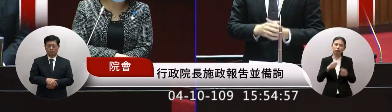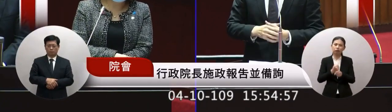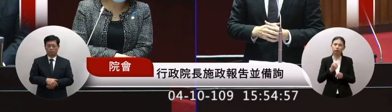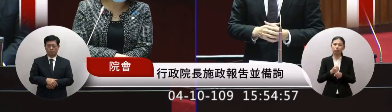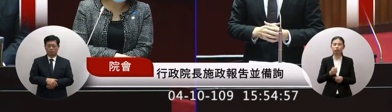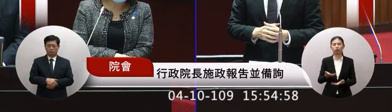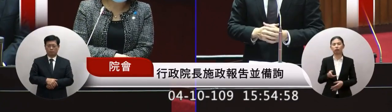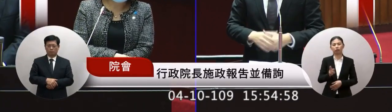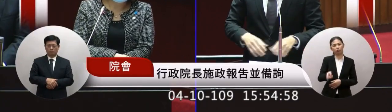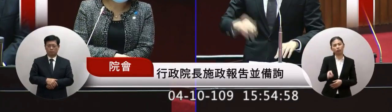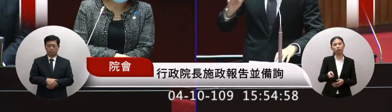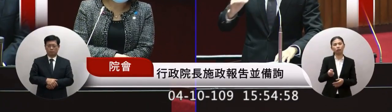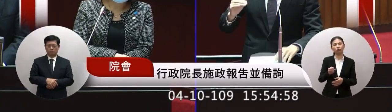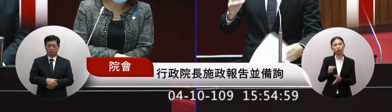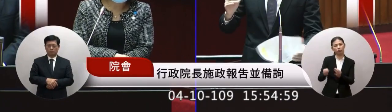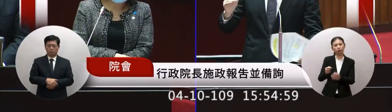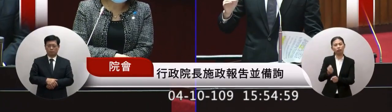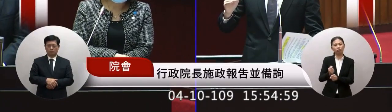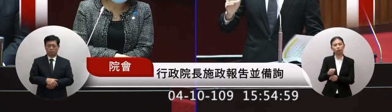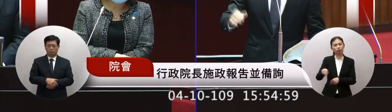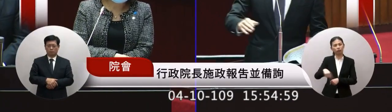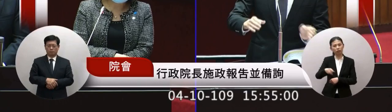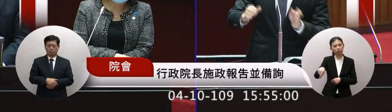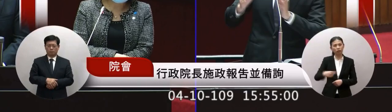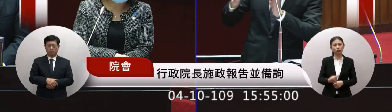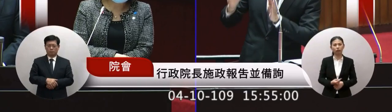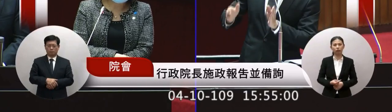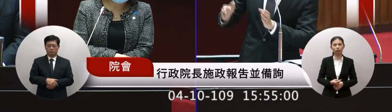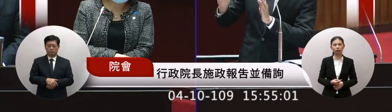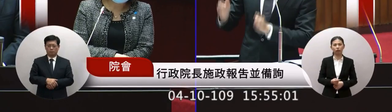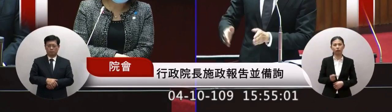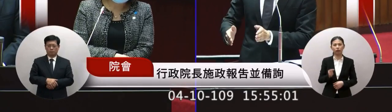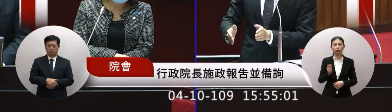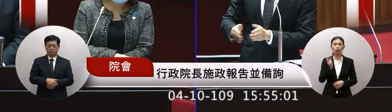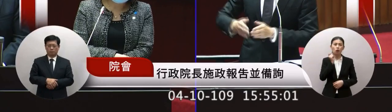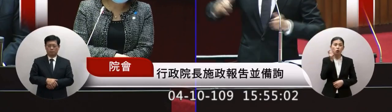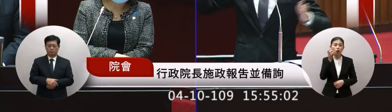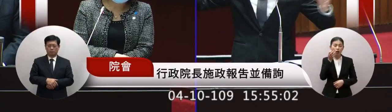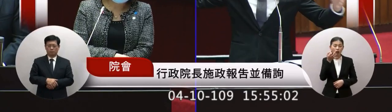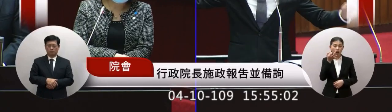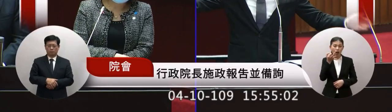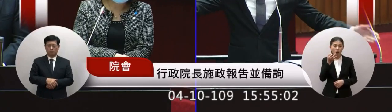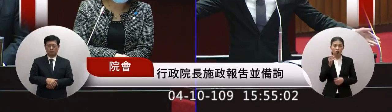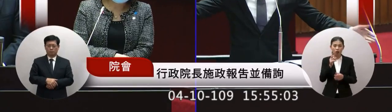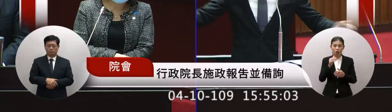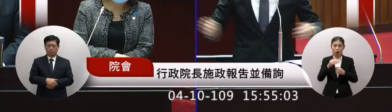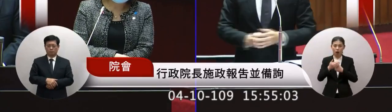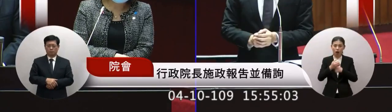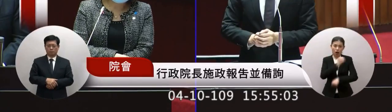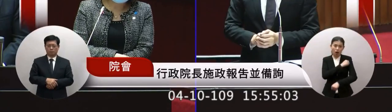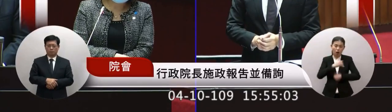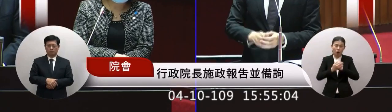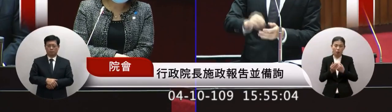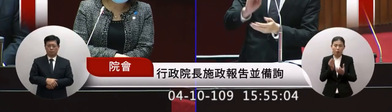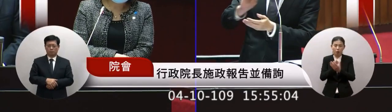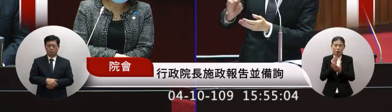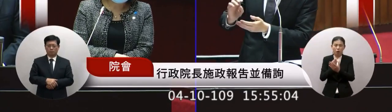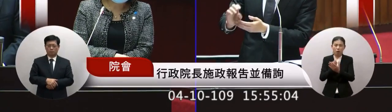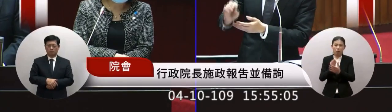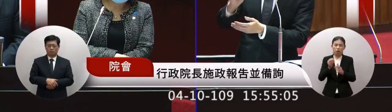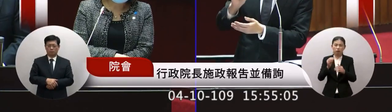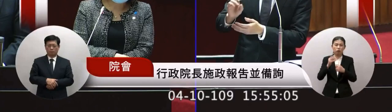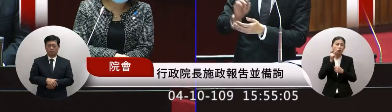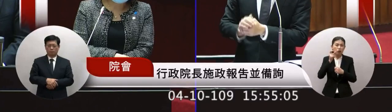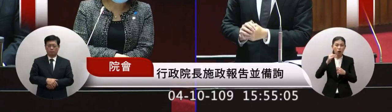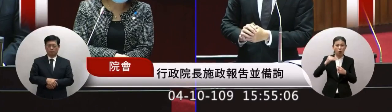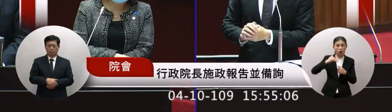遣工啦等等。啊，这种的人吼，你为上悬的60个月，甲扭断到180个月的时阵，这平均下